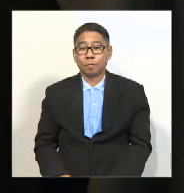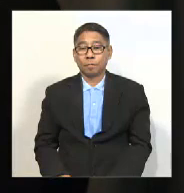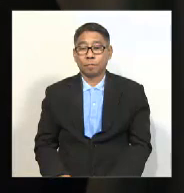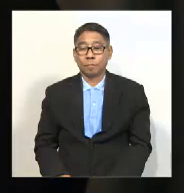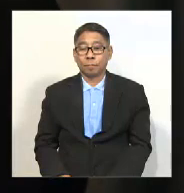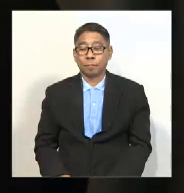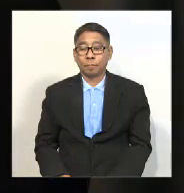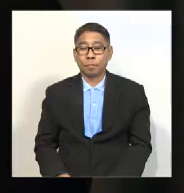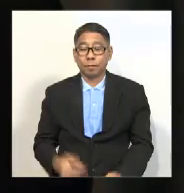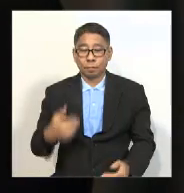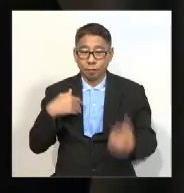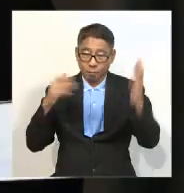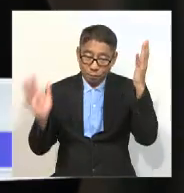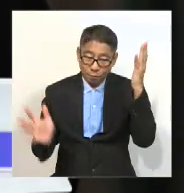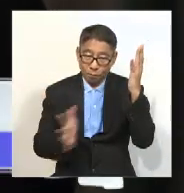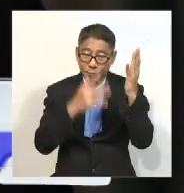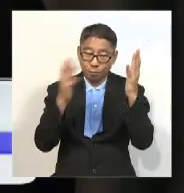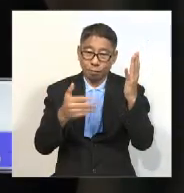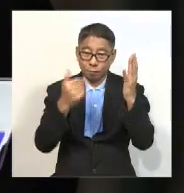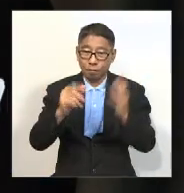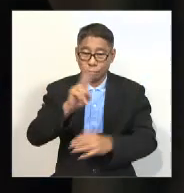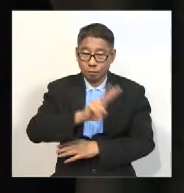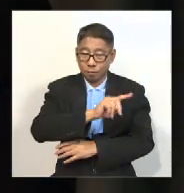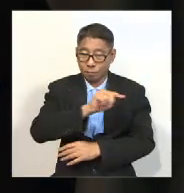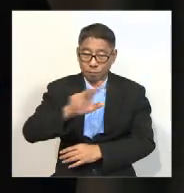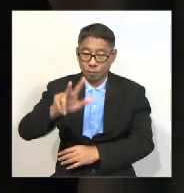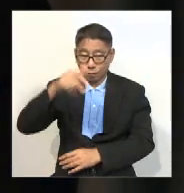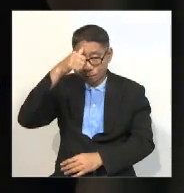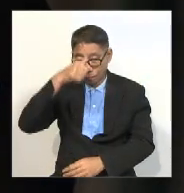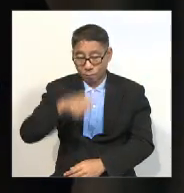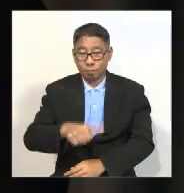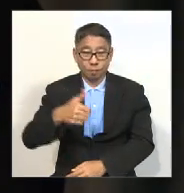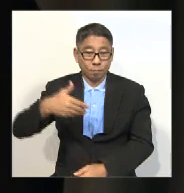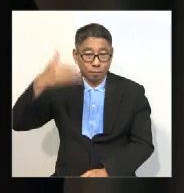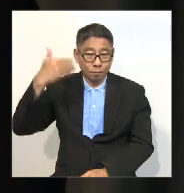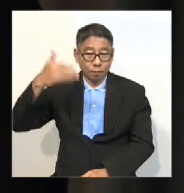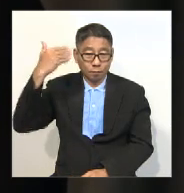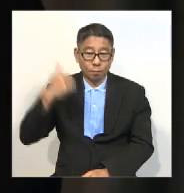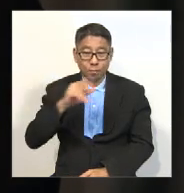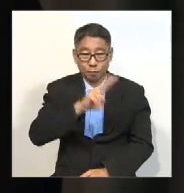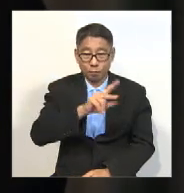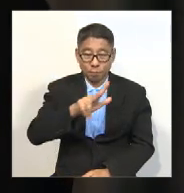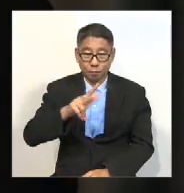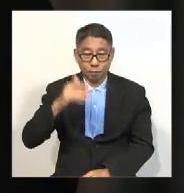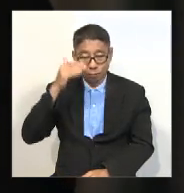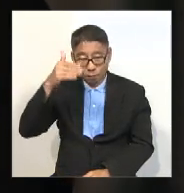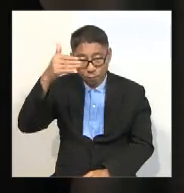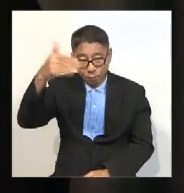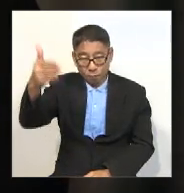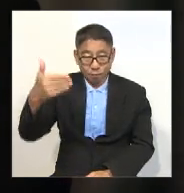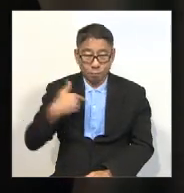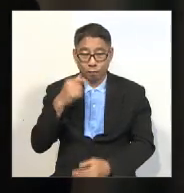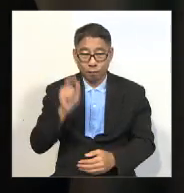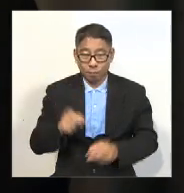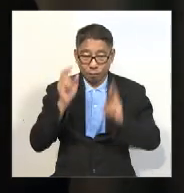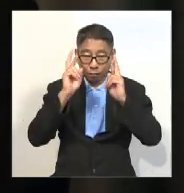นอกเหนือจากพายุลูกนี้เนี่ยก็คือช่วง 2-3 วันแล้วก็ 2-3 วันที่ผ่านมาแล้วก็ 2-3 วันข้างหน้านี้ก็ต้องระ